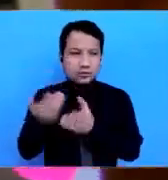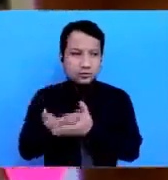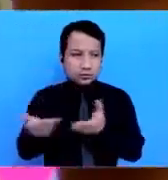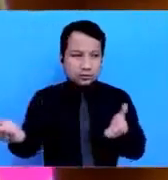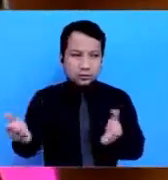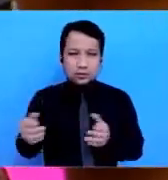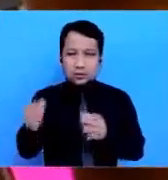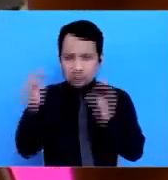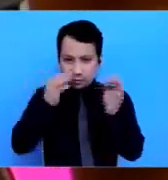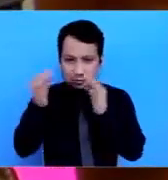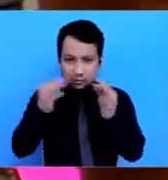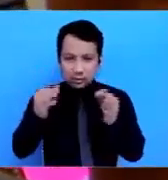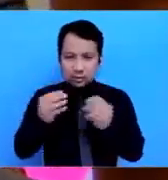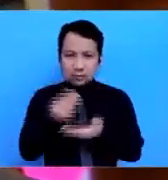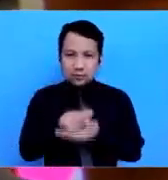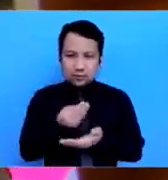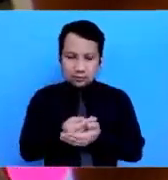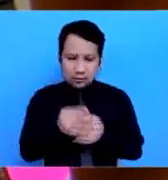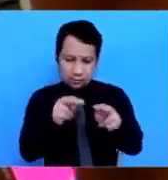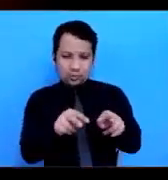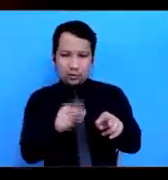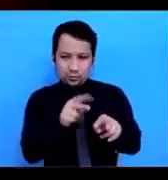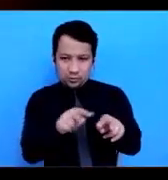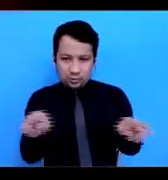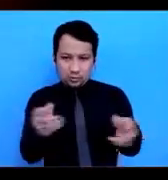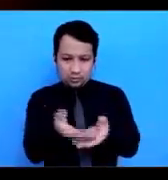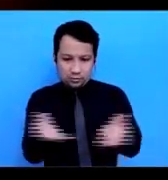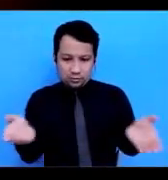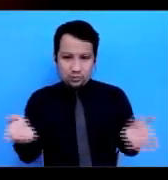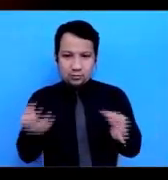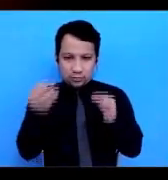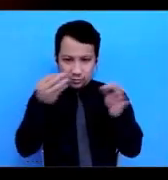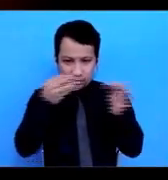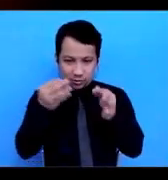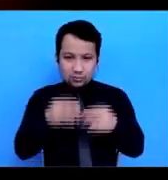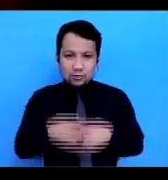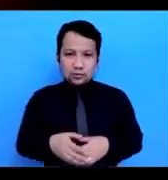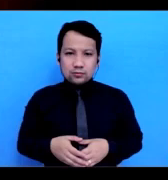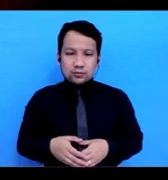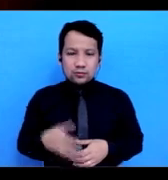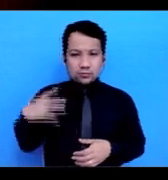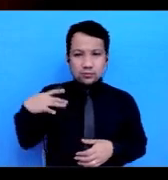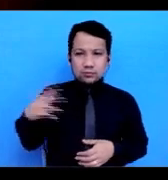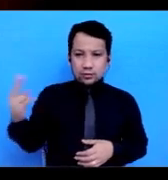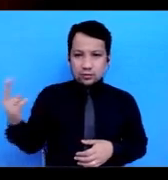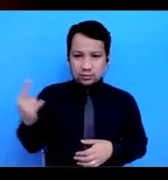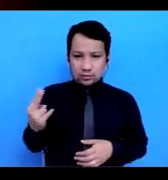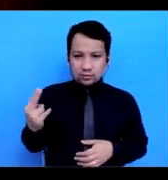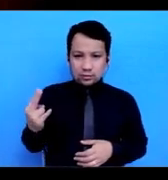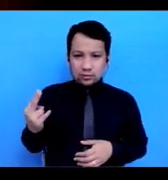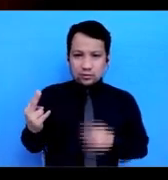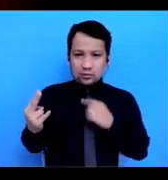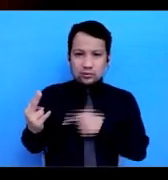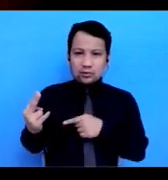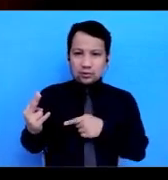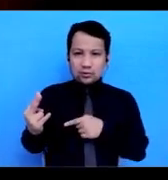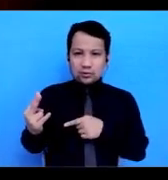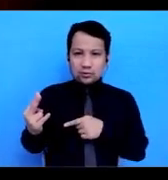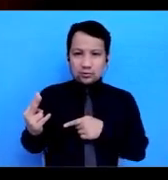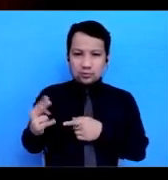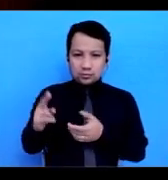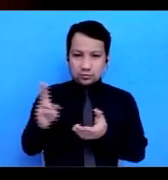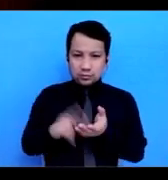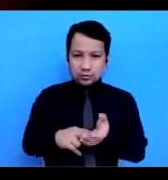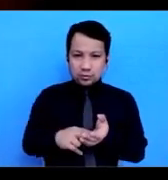na droga at pera. Hinatagan kami ng Cebu doon. Nakaabang ng dalawang tao na mupirma sa